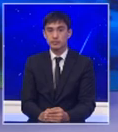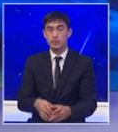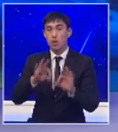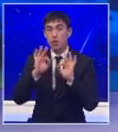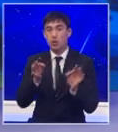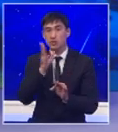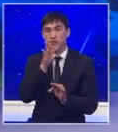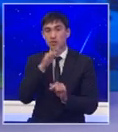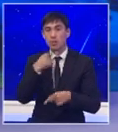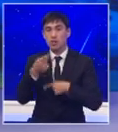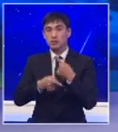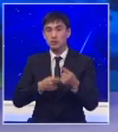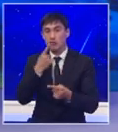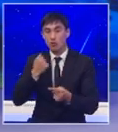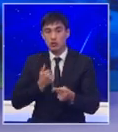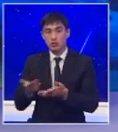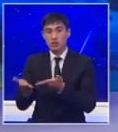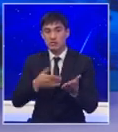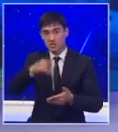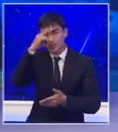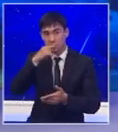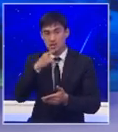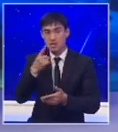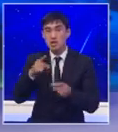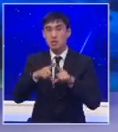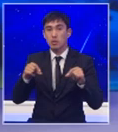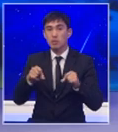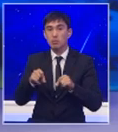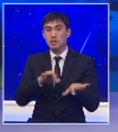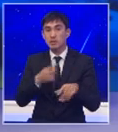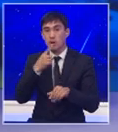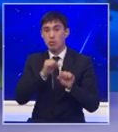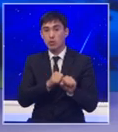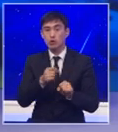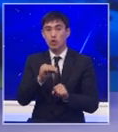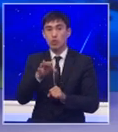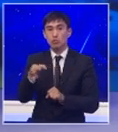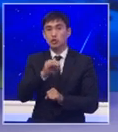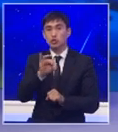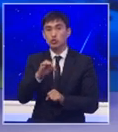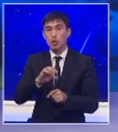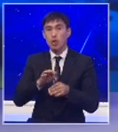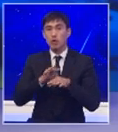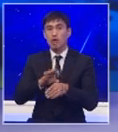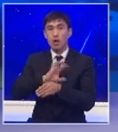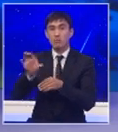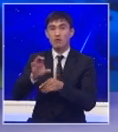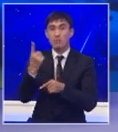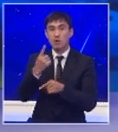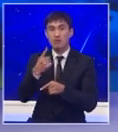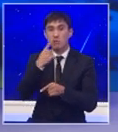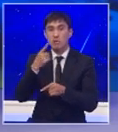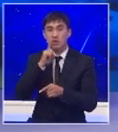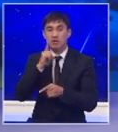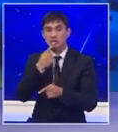очень время очередного воинского призыва в Казахстане департамент по делам обороны в области Жетысу провел отправку первой партии молодых